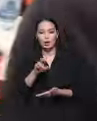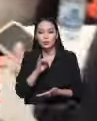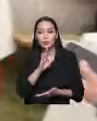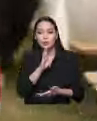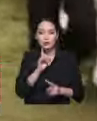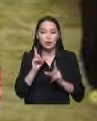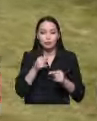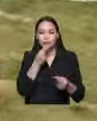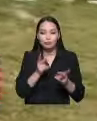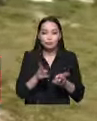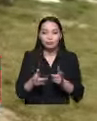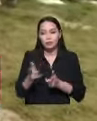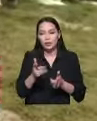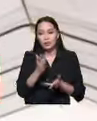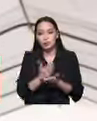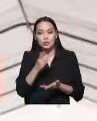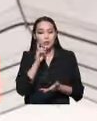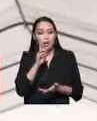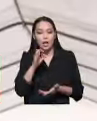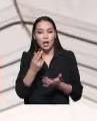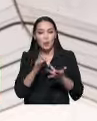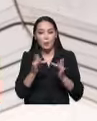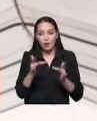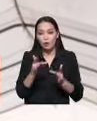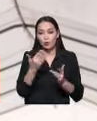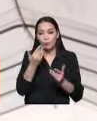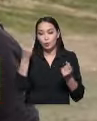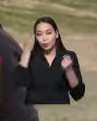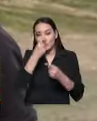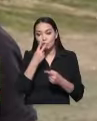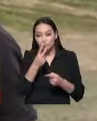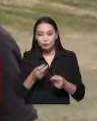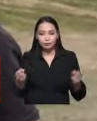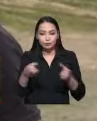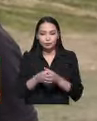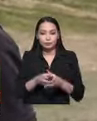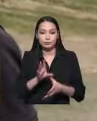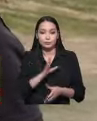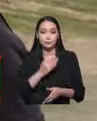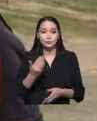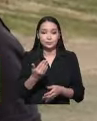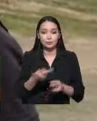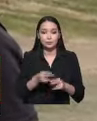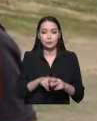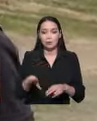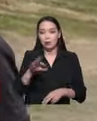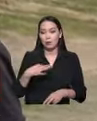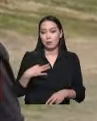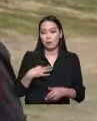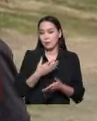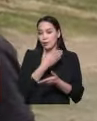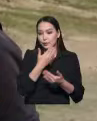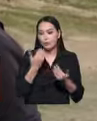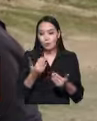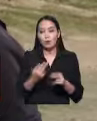Жастарды түрлі оқу орындарымен әлеуметтік желі арқылы жинадық дейді жаңа адамдықтар. Бұлар өз еліне немқұрайлы қарамайтын адамдар. Қазір